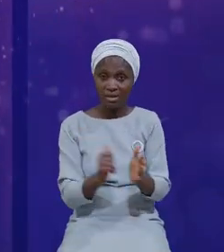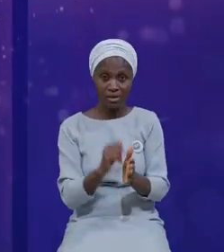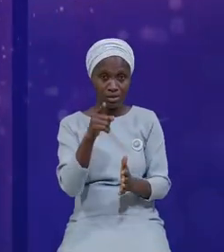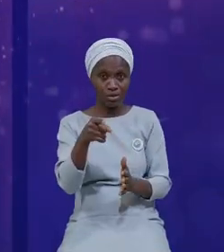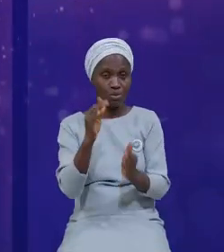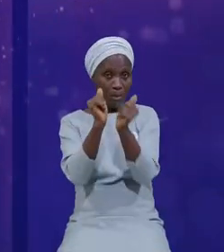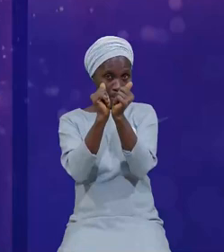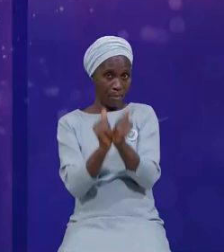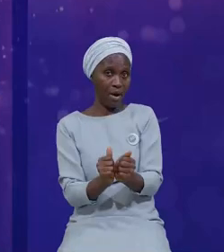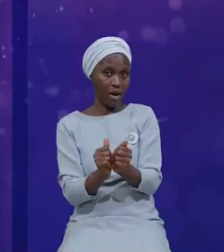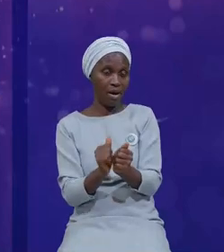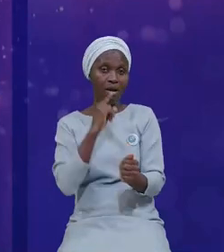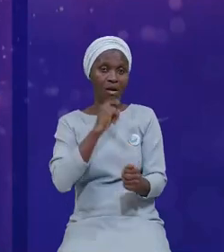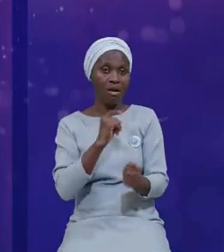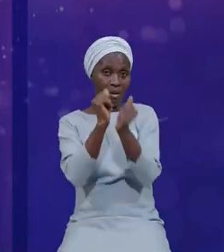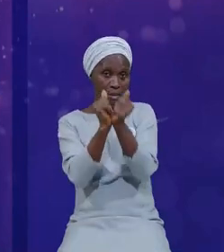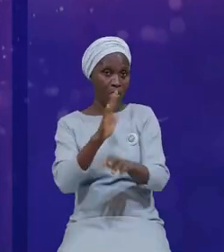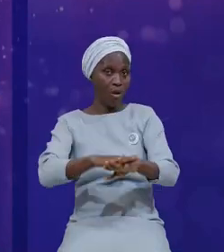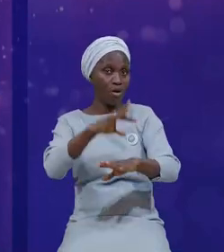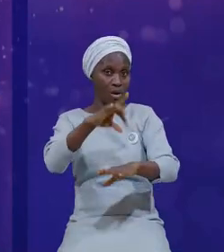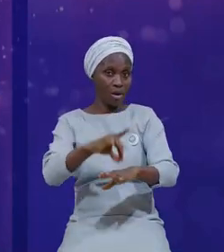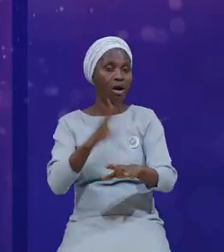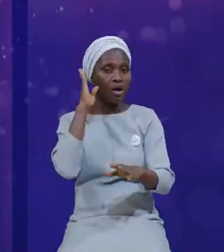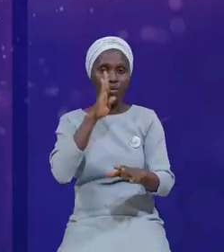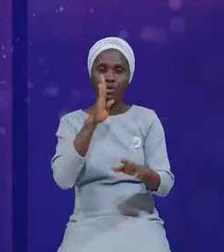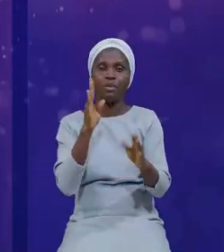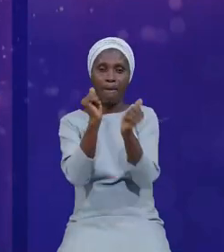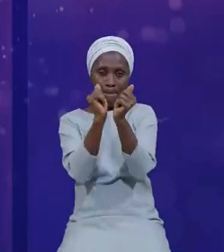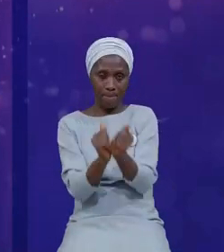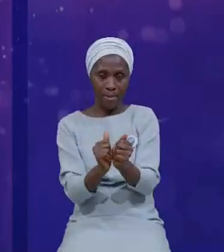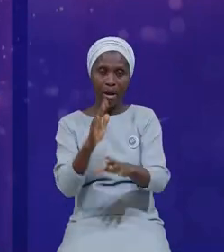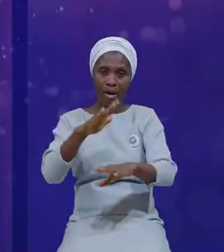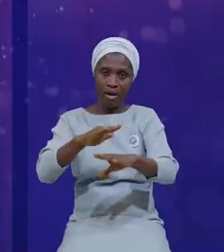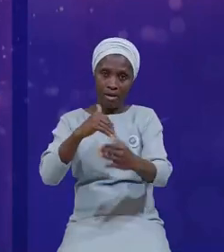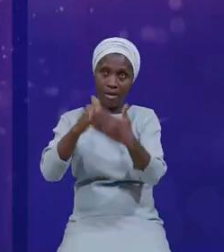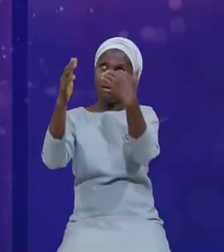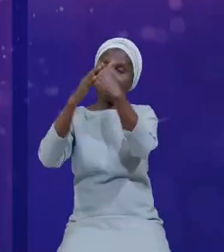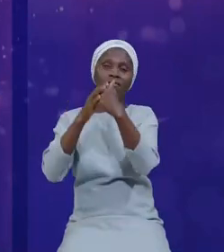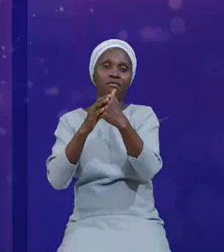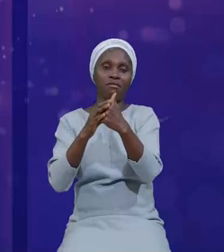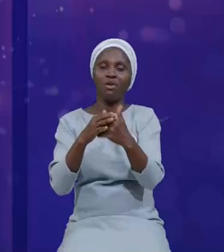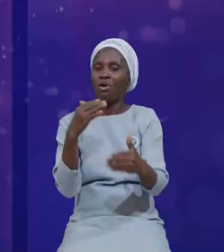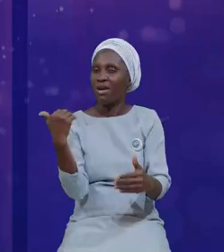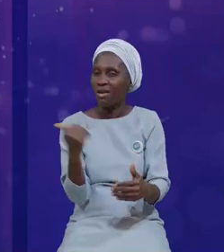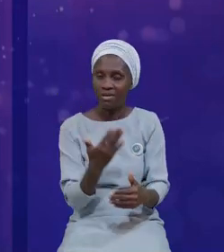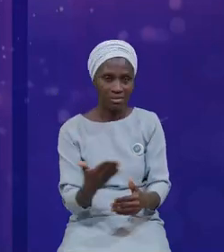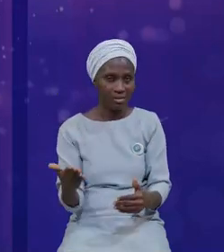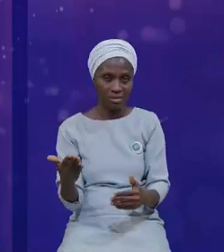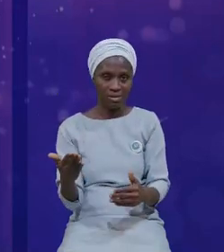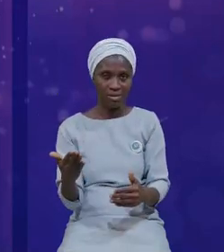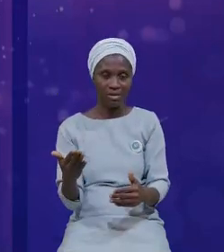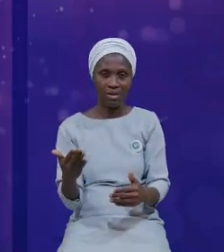tu lieras sur la terre sera lié dans les cieux tout ce